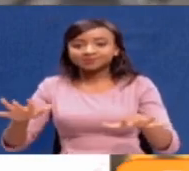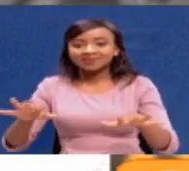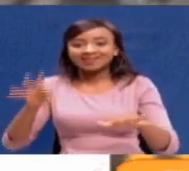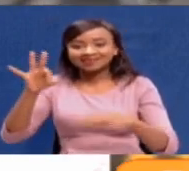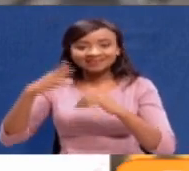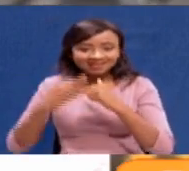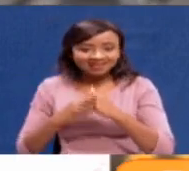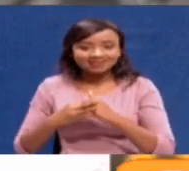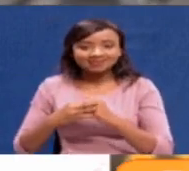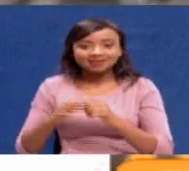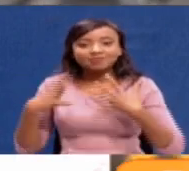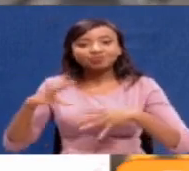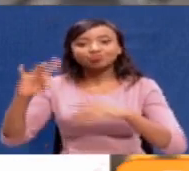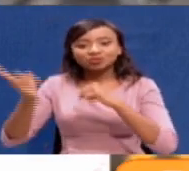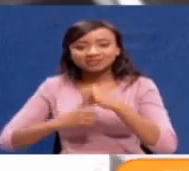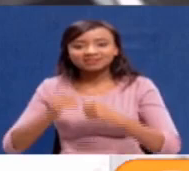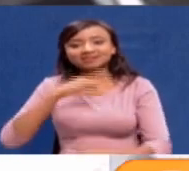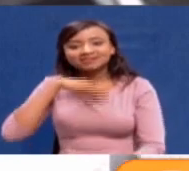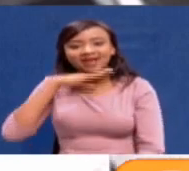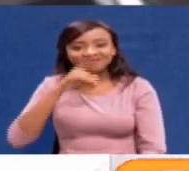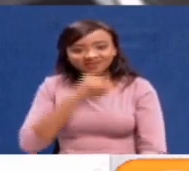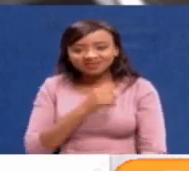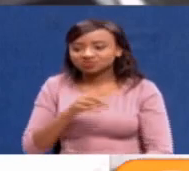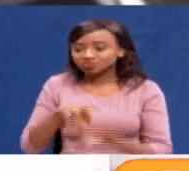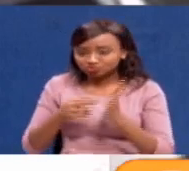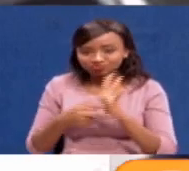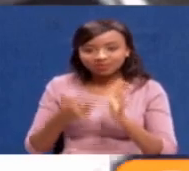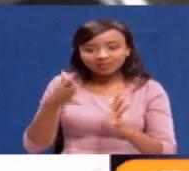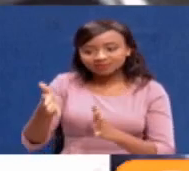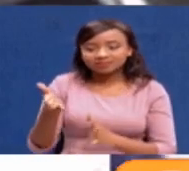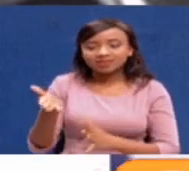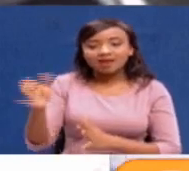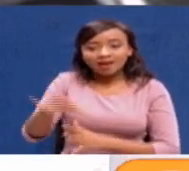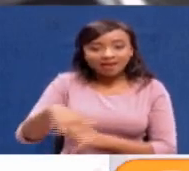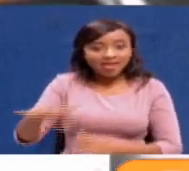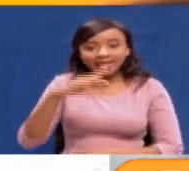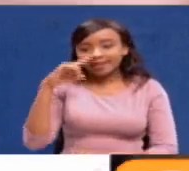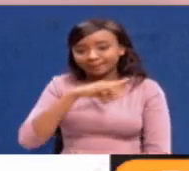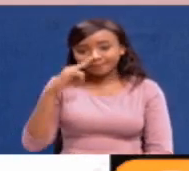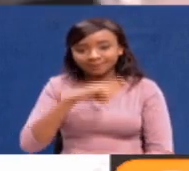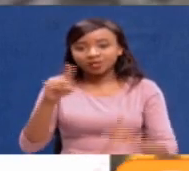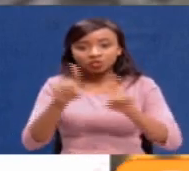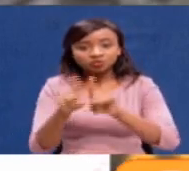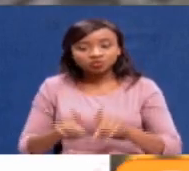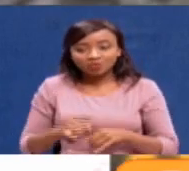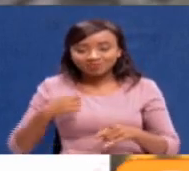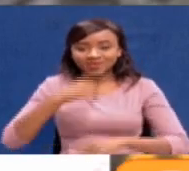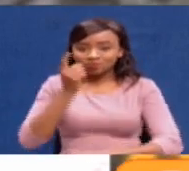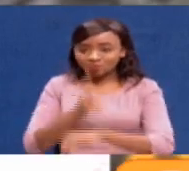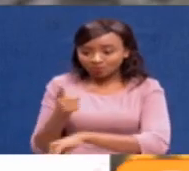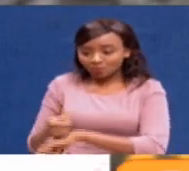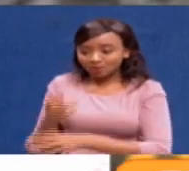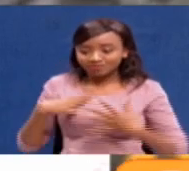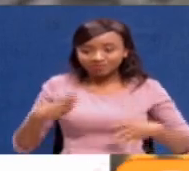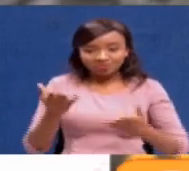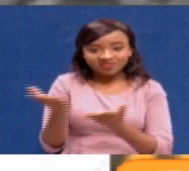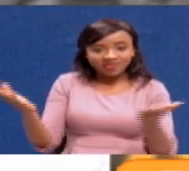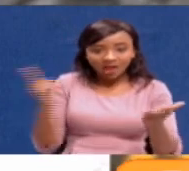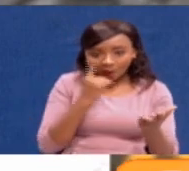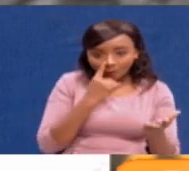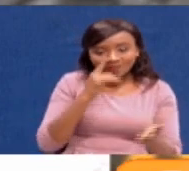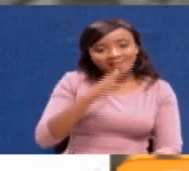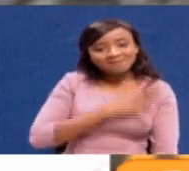6 tayari wamefariki. Hii ni mahali hatari. Na nawaeleza wale wakaaji wa Mombasa wengine,